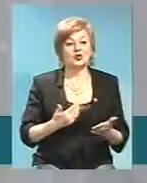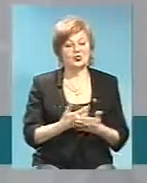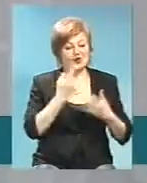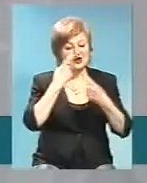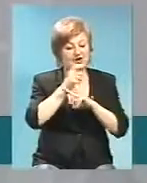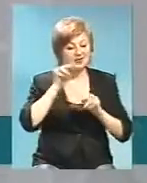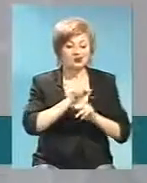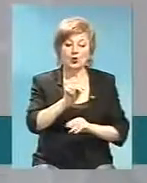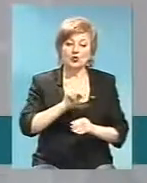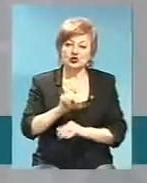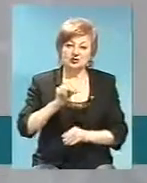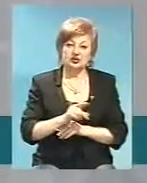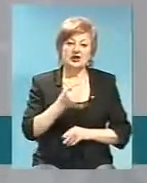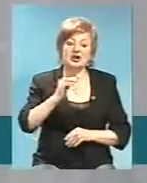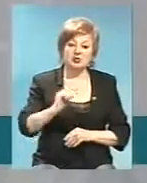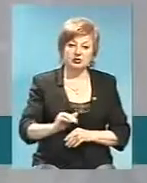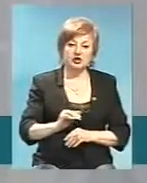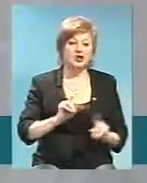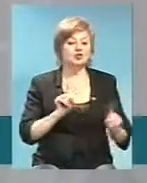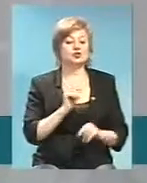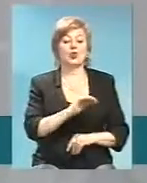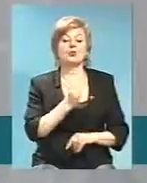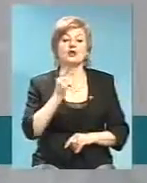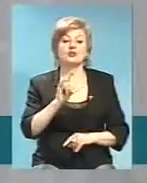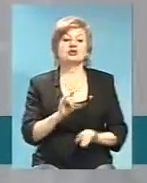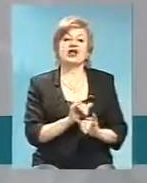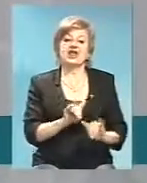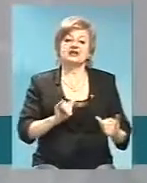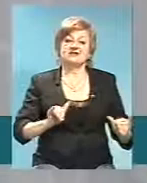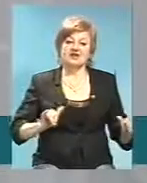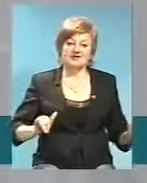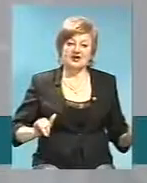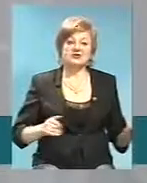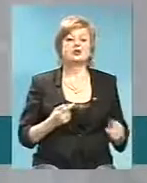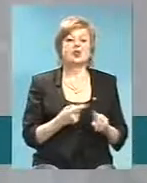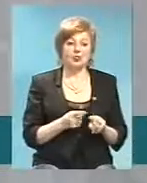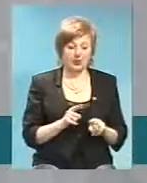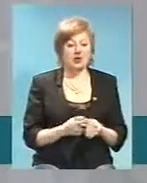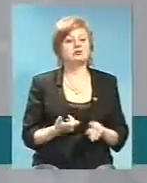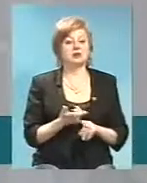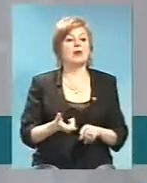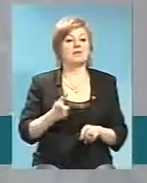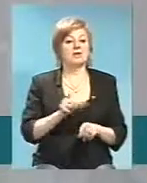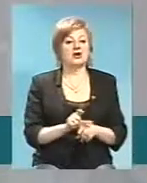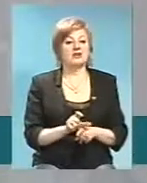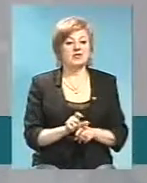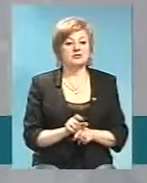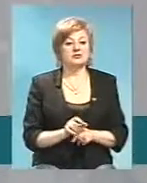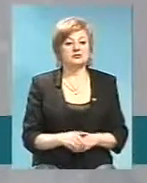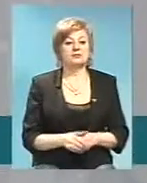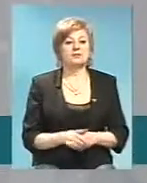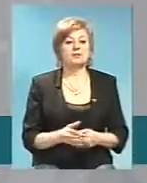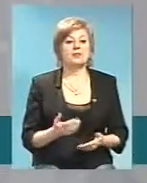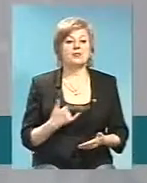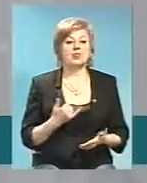технологій навчання дитини, для того, щоб дитину розвивати. Тому це дійсно перевага. Рівний старт. У нас